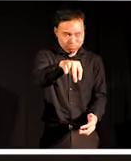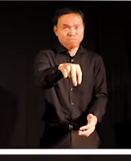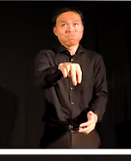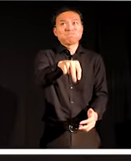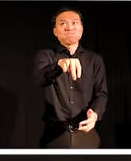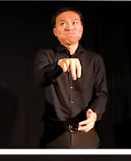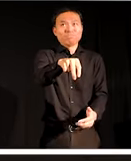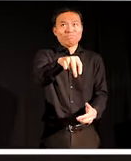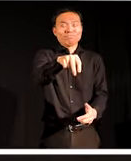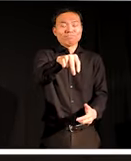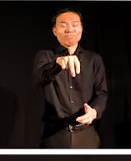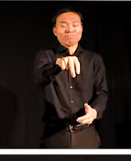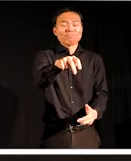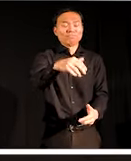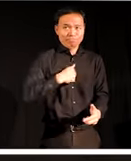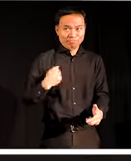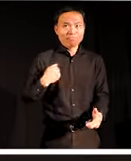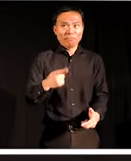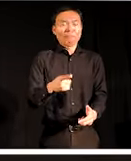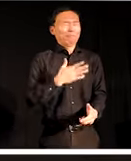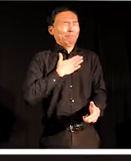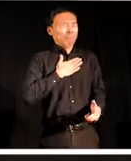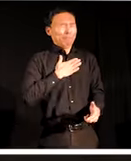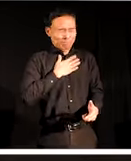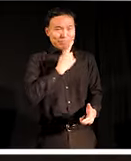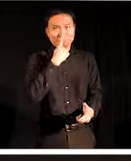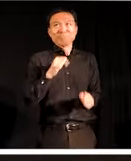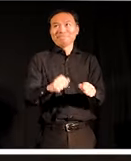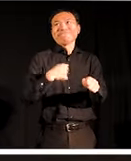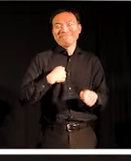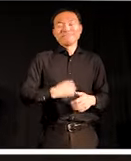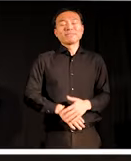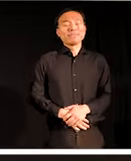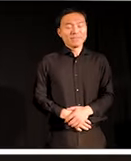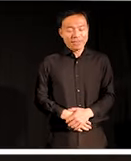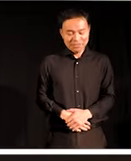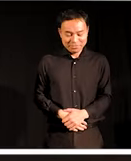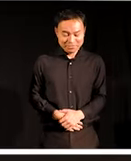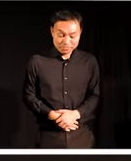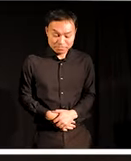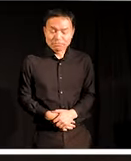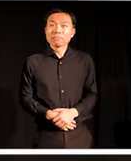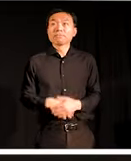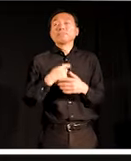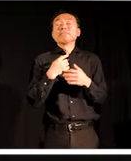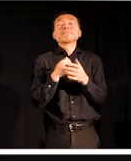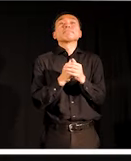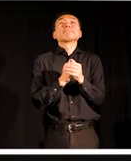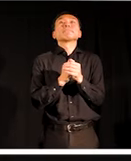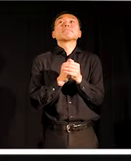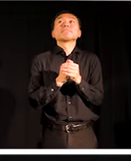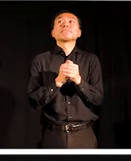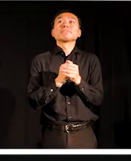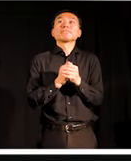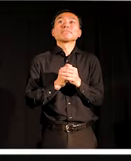なるそうしようはいあのありがとうございますあのそうですね